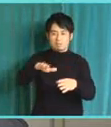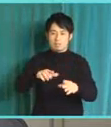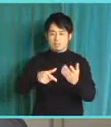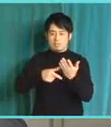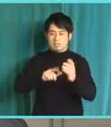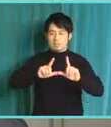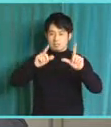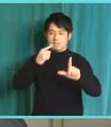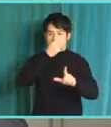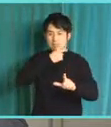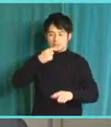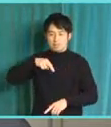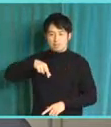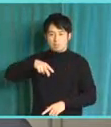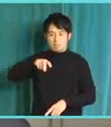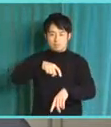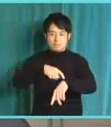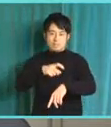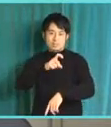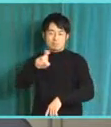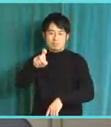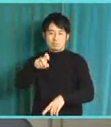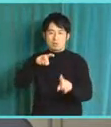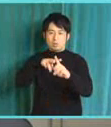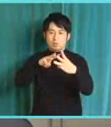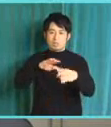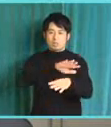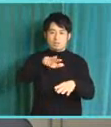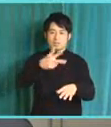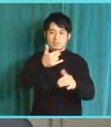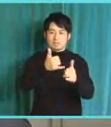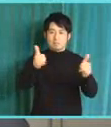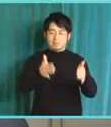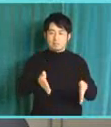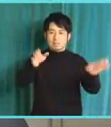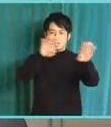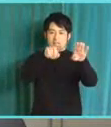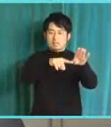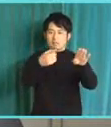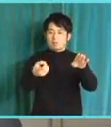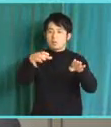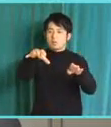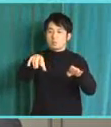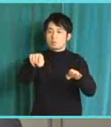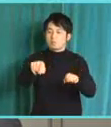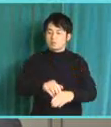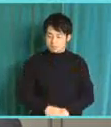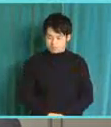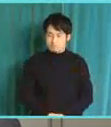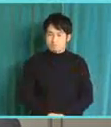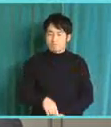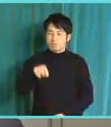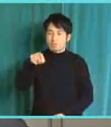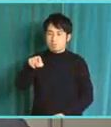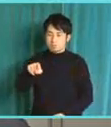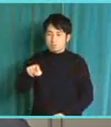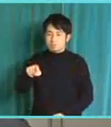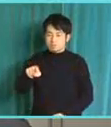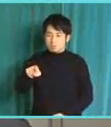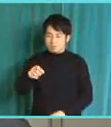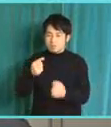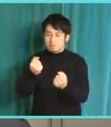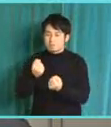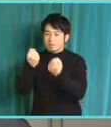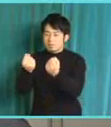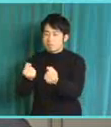口から、徒歩10分、小田原市民会館のすぐ横となります。会場には専用の駐車場はございませんので、当日